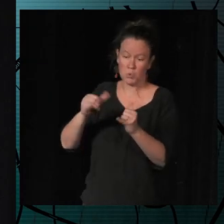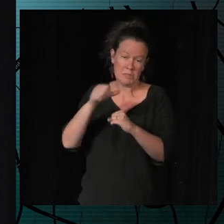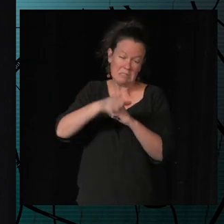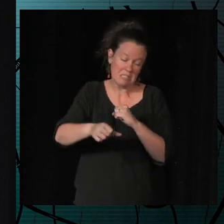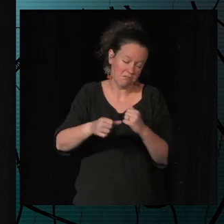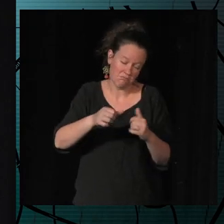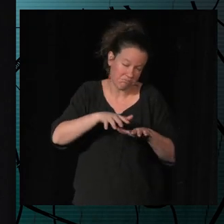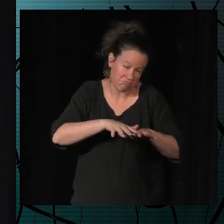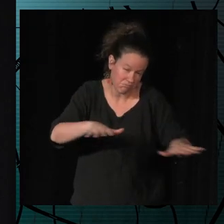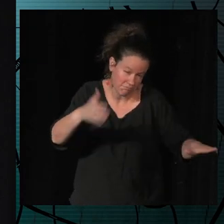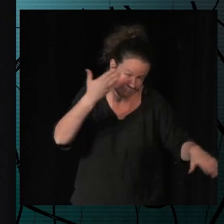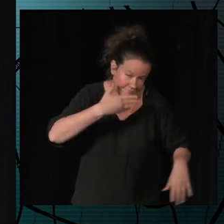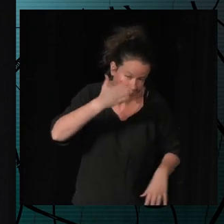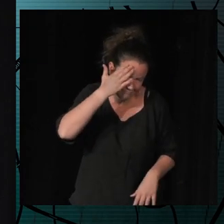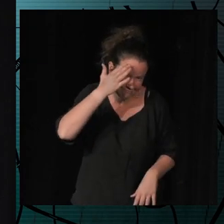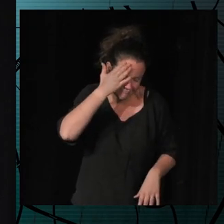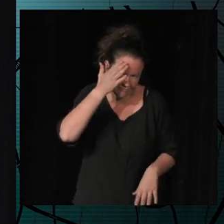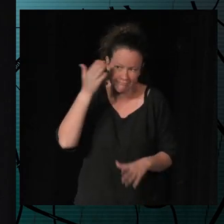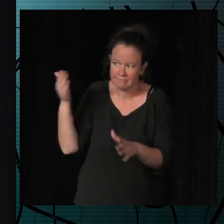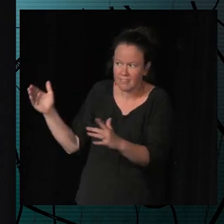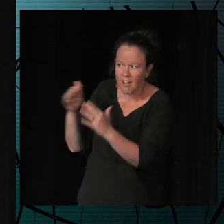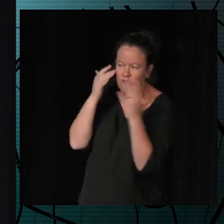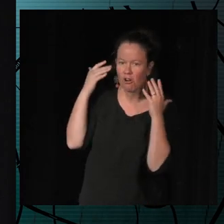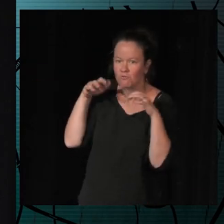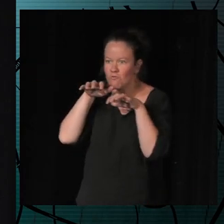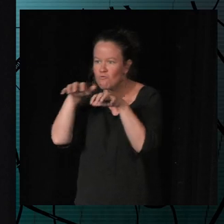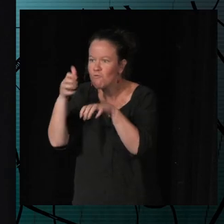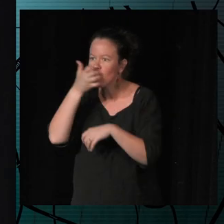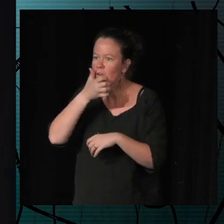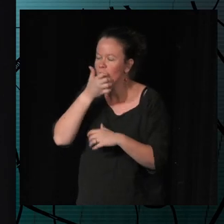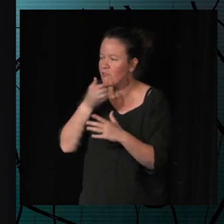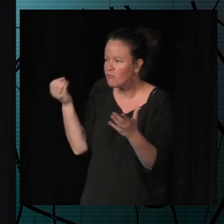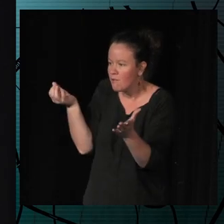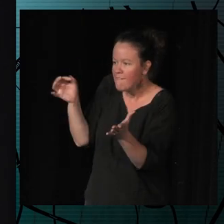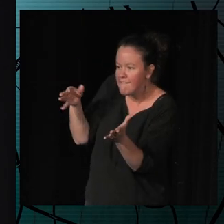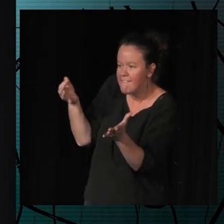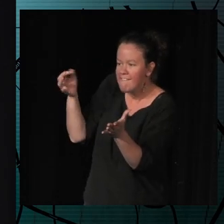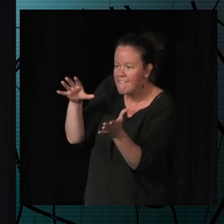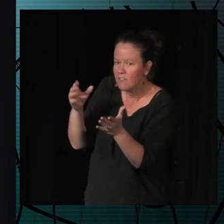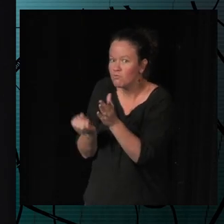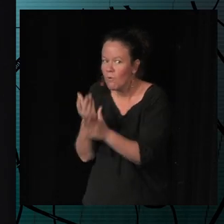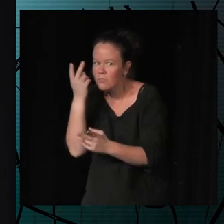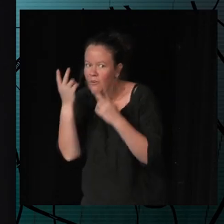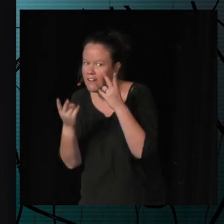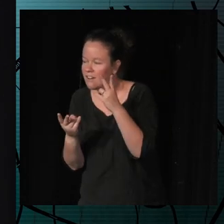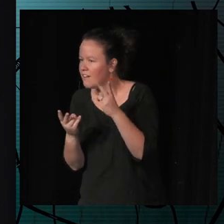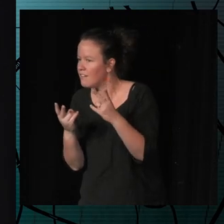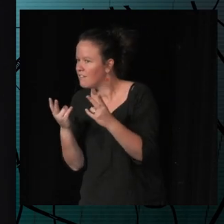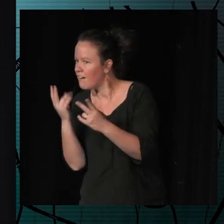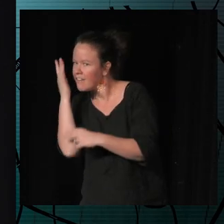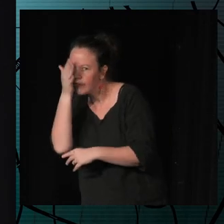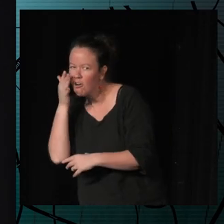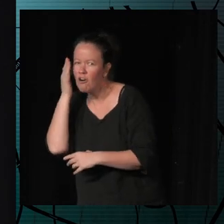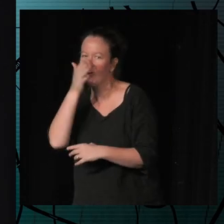euh ça permet oui de de de libérer toute une imagerie de pousser comme tu disais les curseurs mais aussi voilà d'aller vers quelque chose de plus inquiétant peut-être de